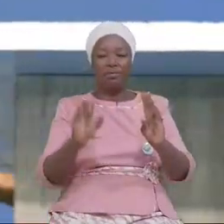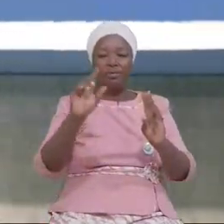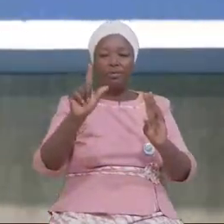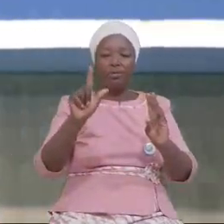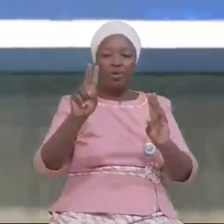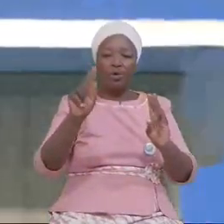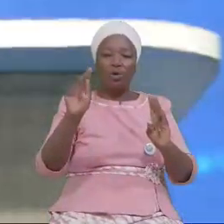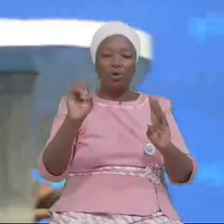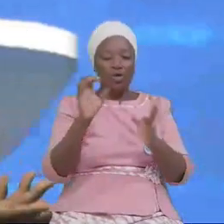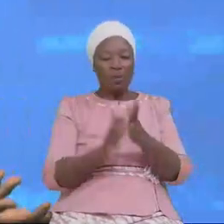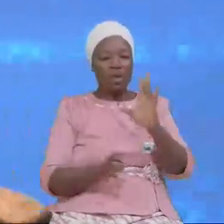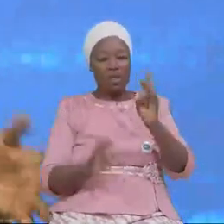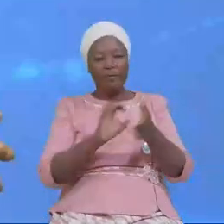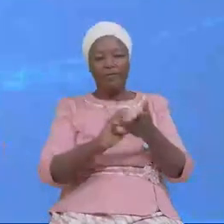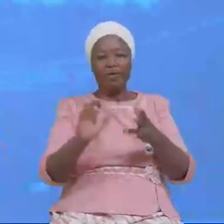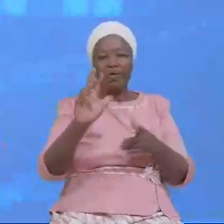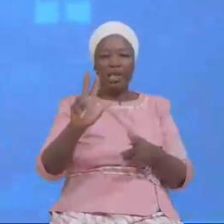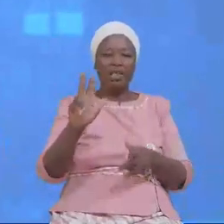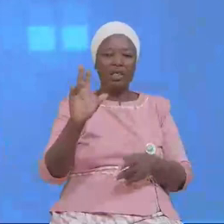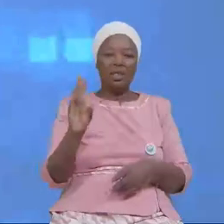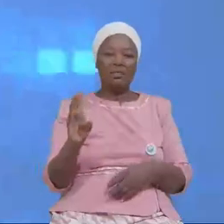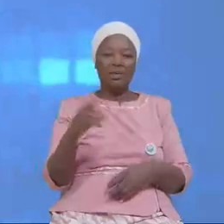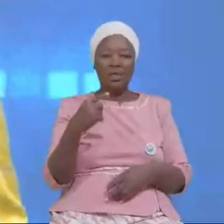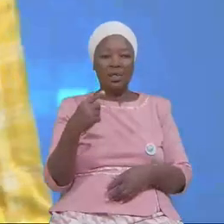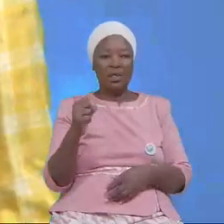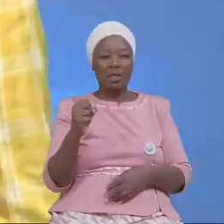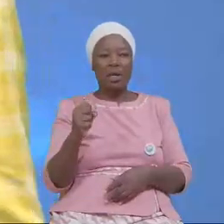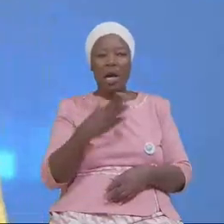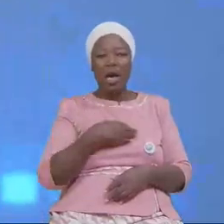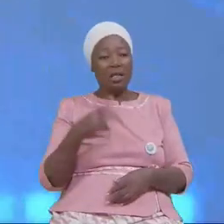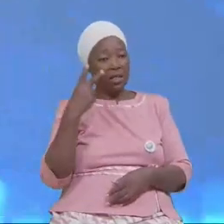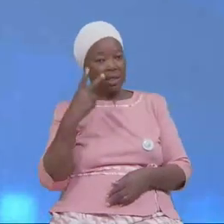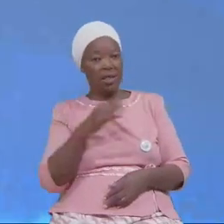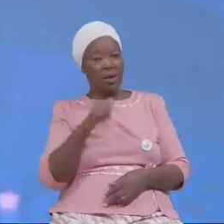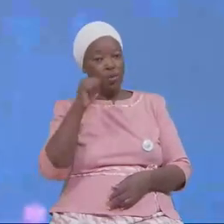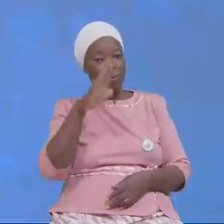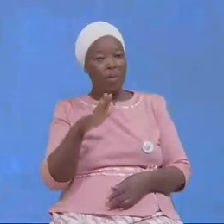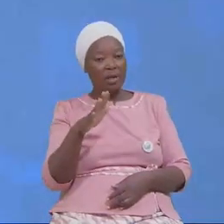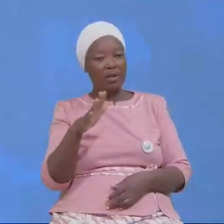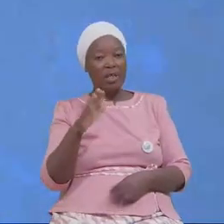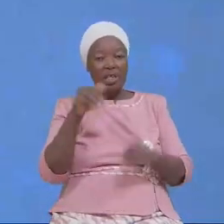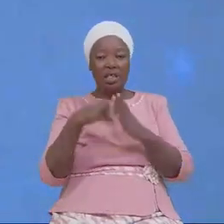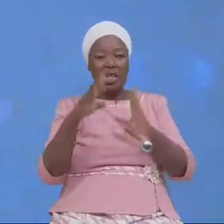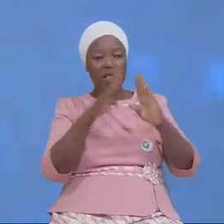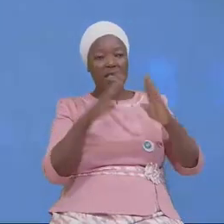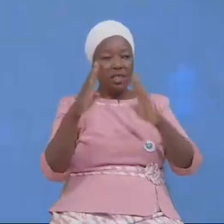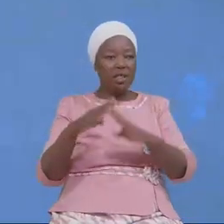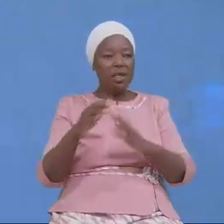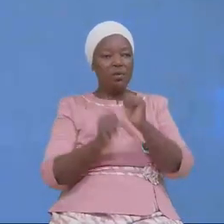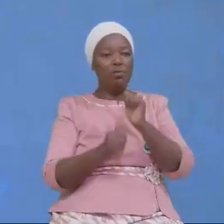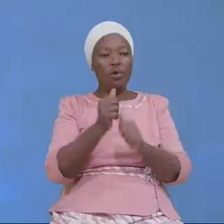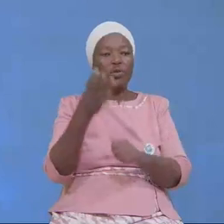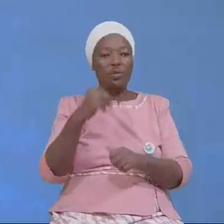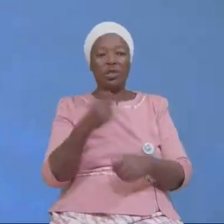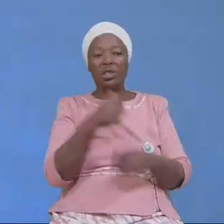le verset 37. Et voici une femme pécheresse qui se